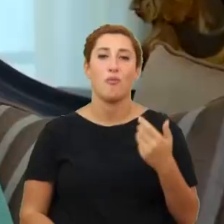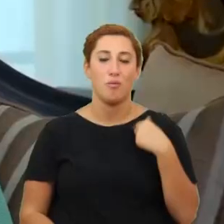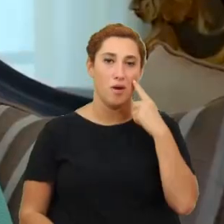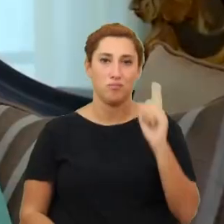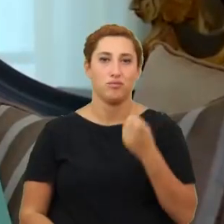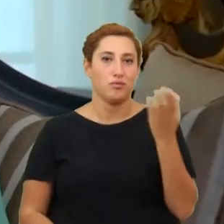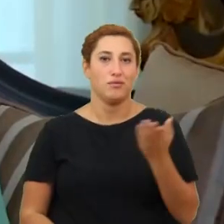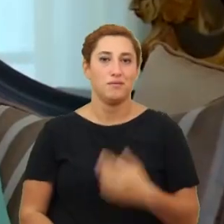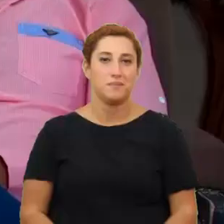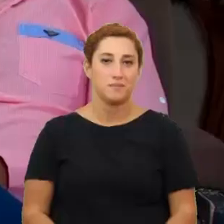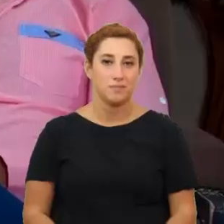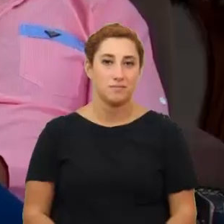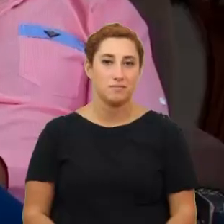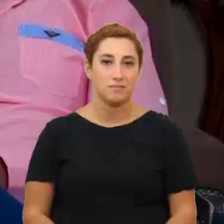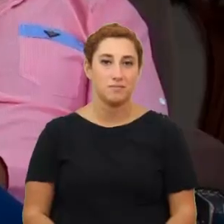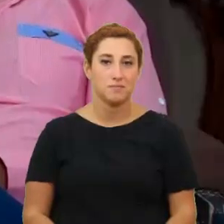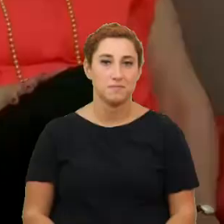ben bulduğumda.